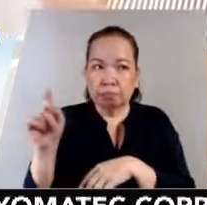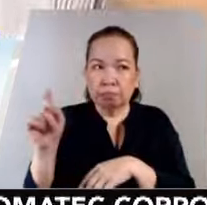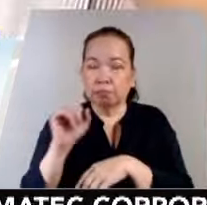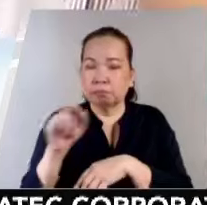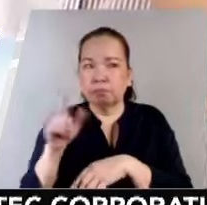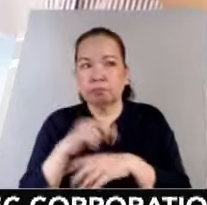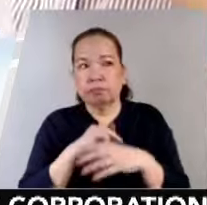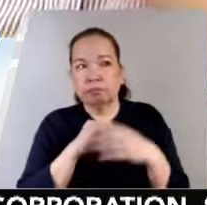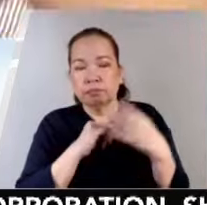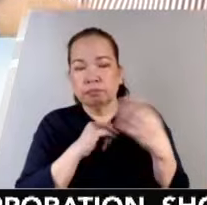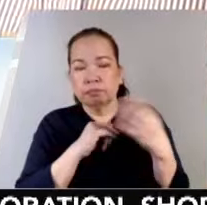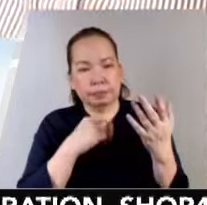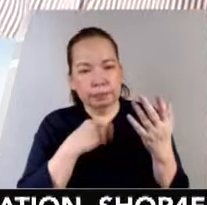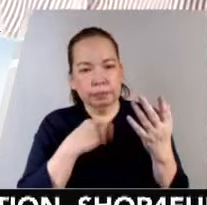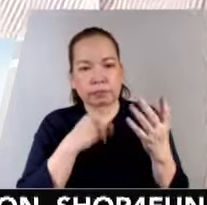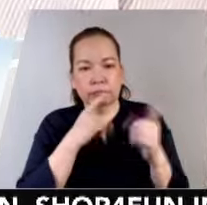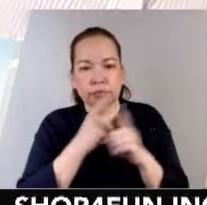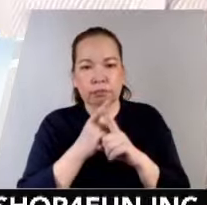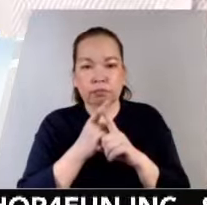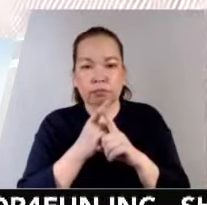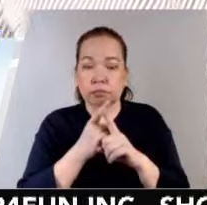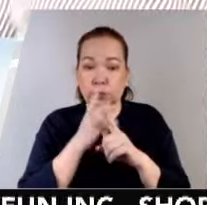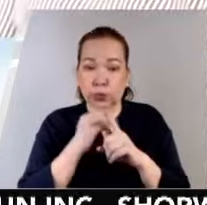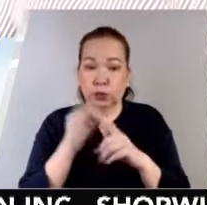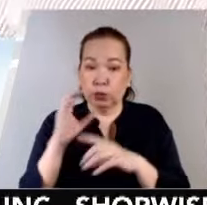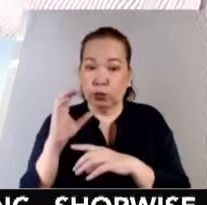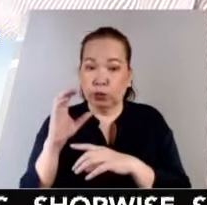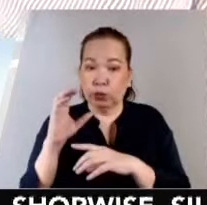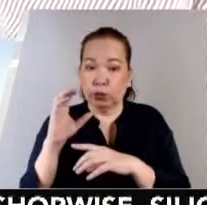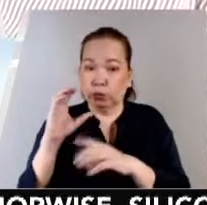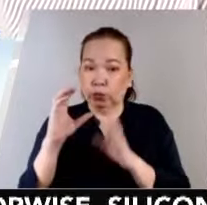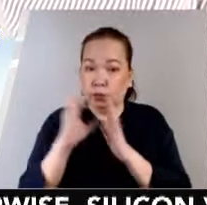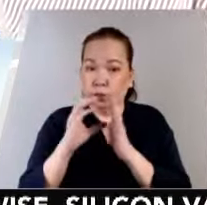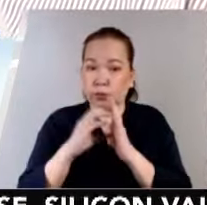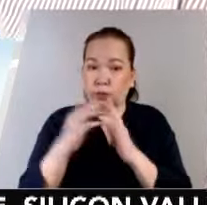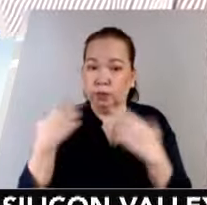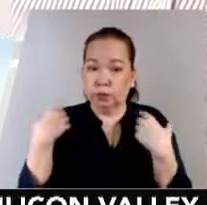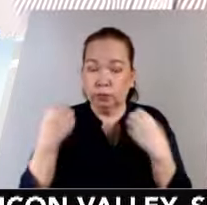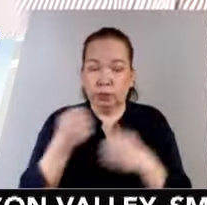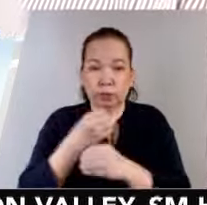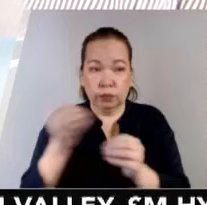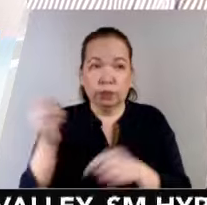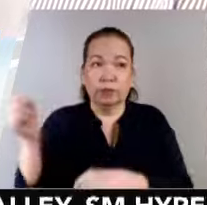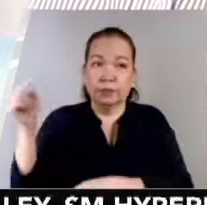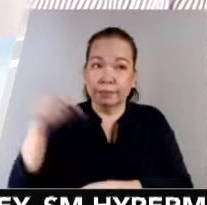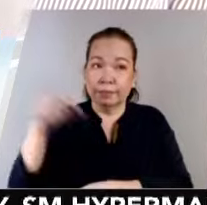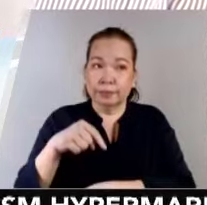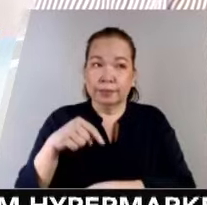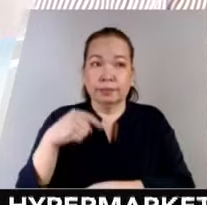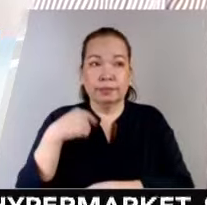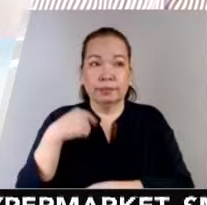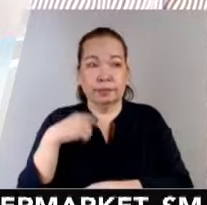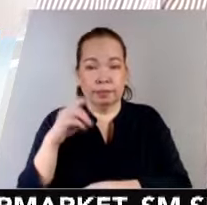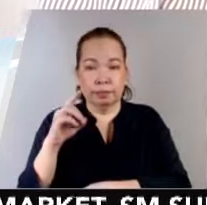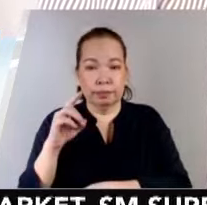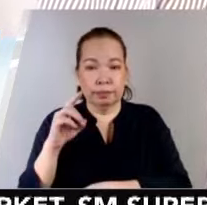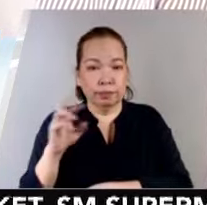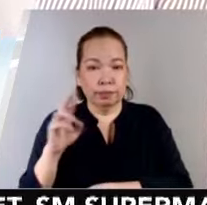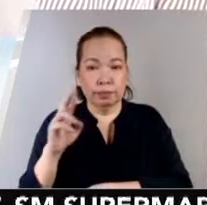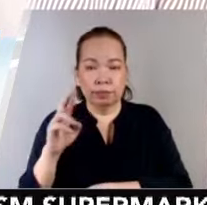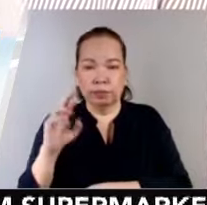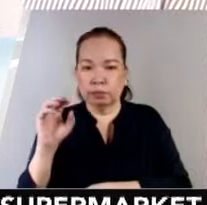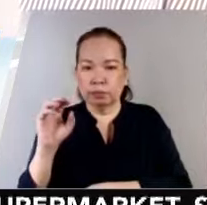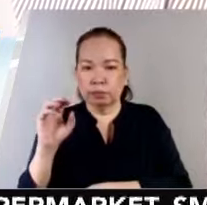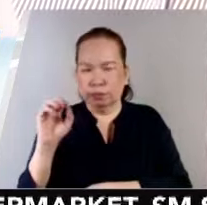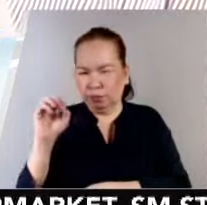Kaya nga yung ating City Health Office narito ngayon, si Dr. Opet, para ma-handle din